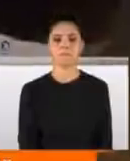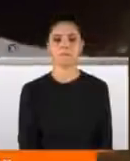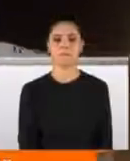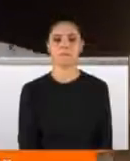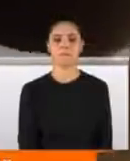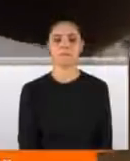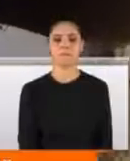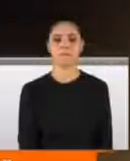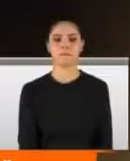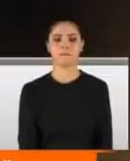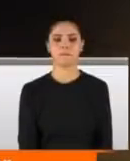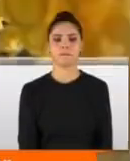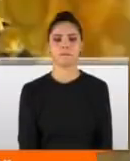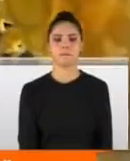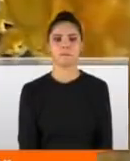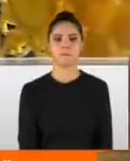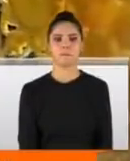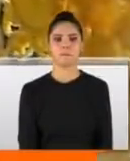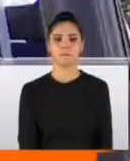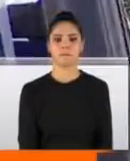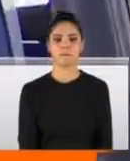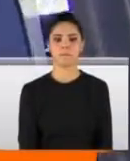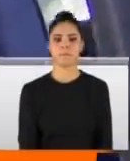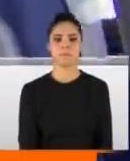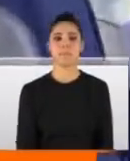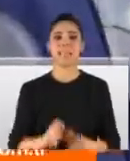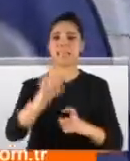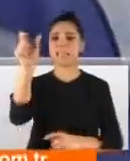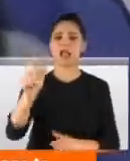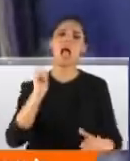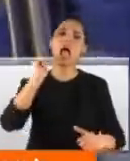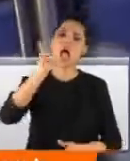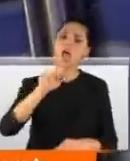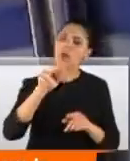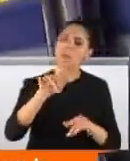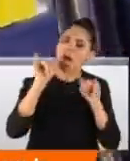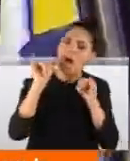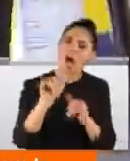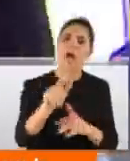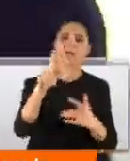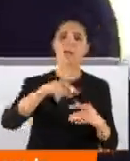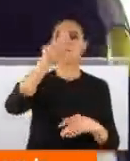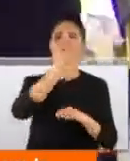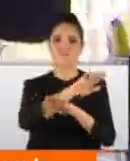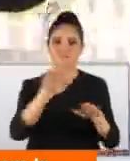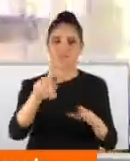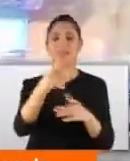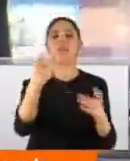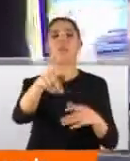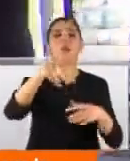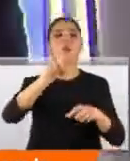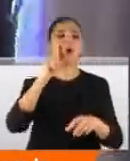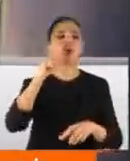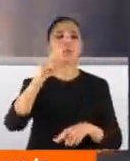zinet eşyası olduğunu gördüm. Sinan Bey her gün olduğu gibi yine gün sonunda koltuklar arasında rutin